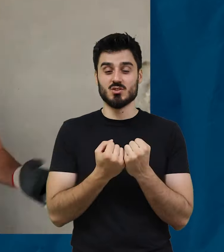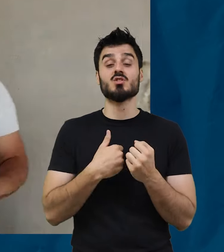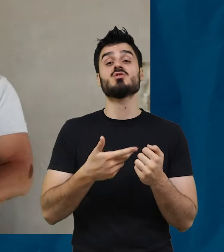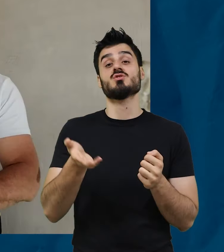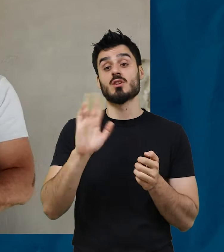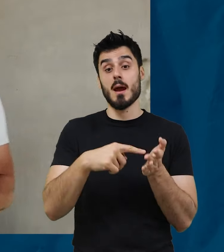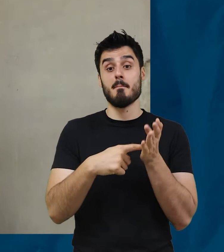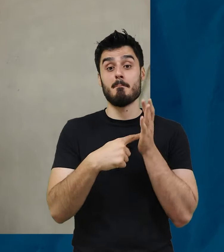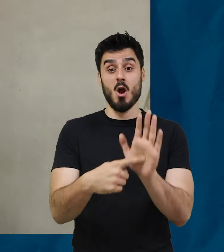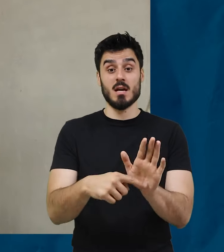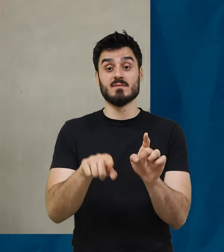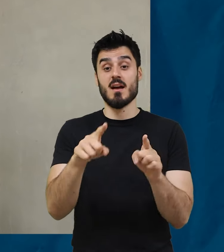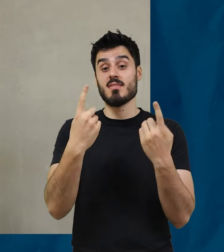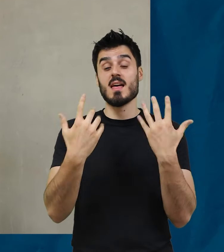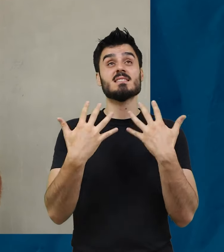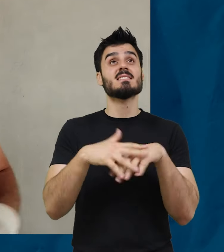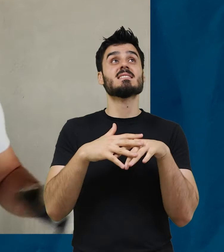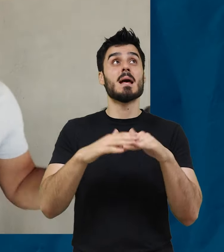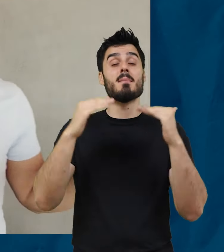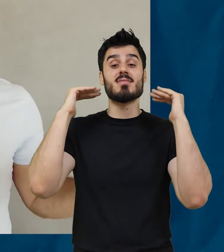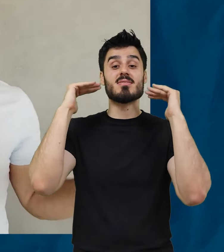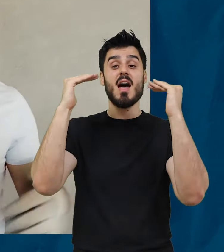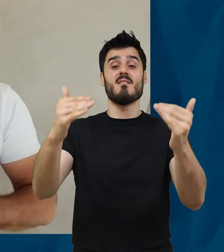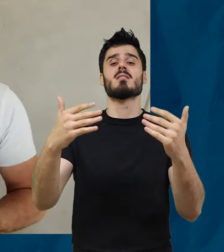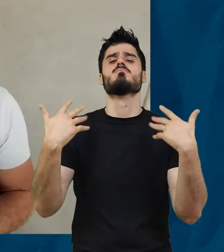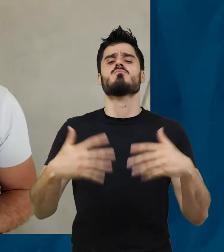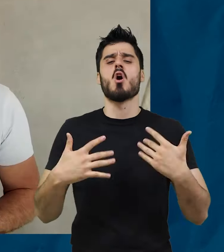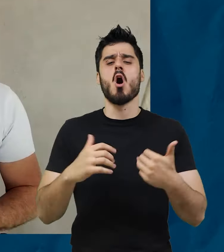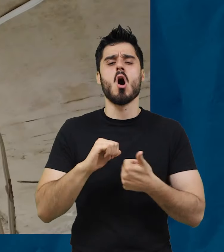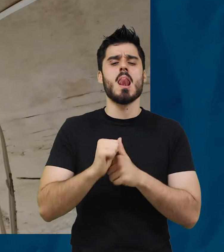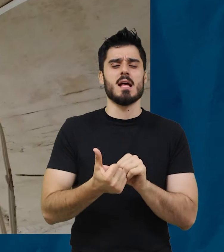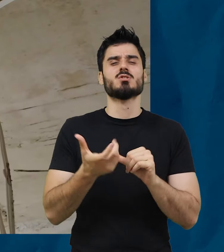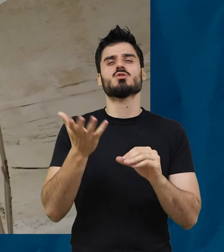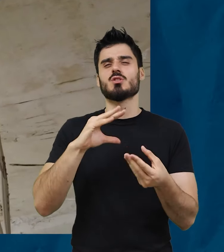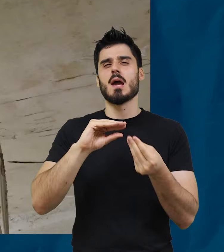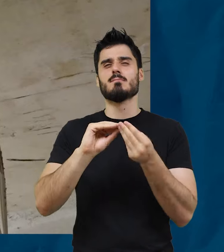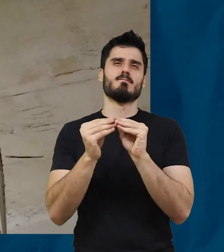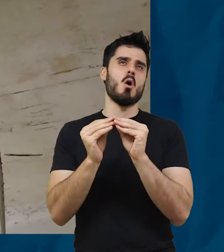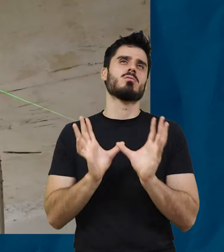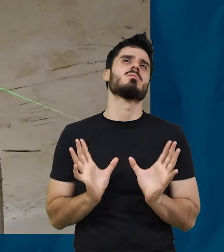ще ви покажем една система за окачен таван, която много лесно с колко ще монтираме.